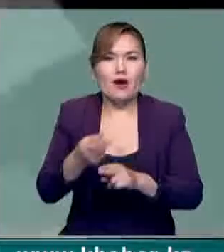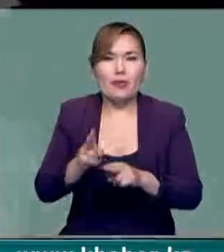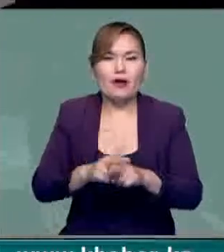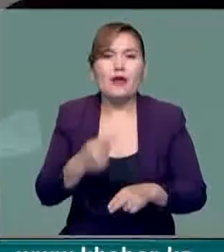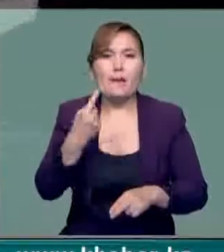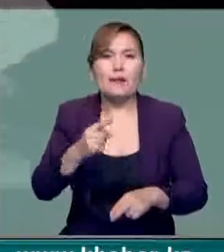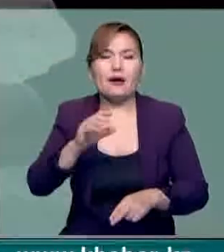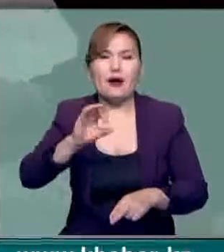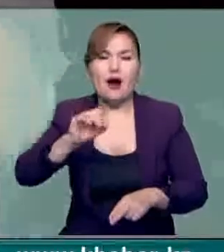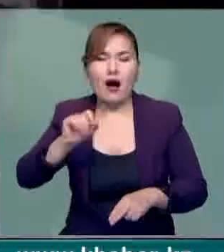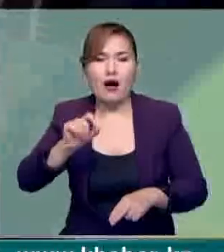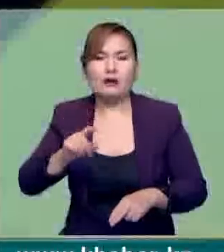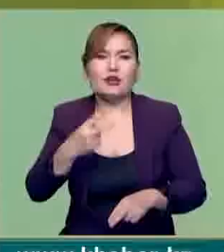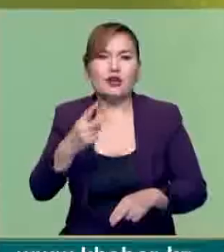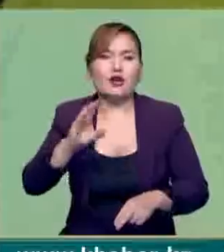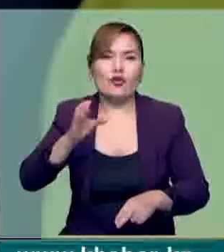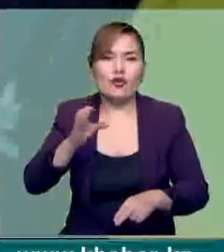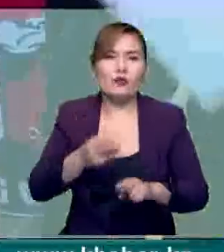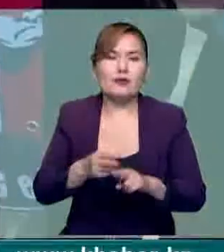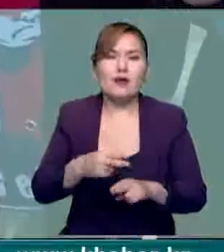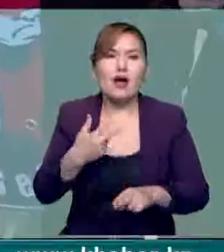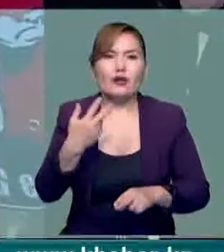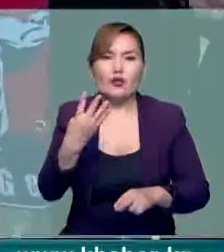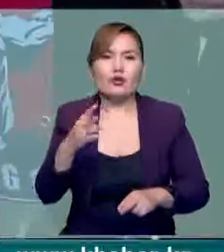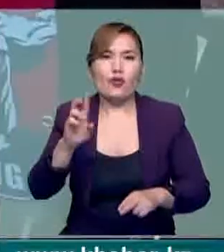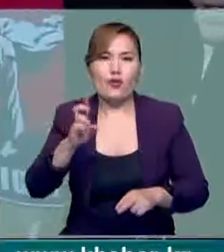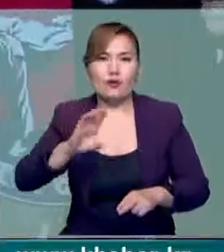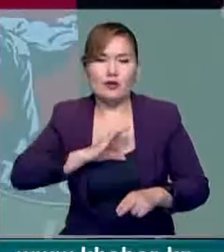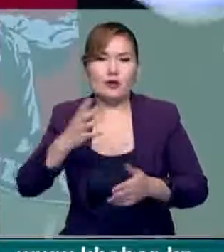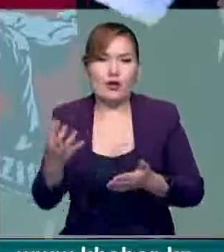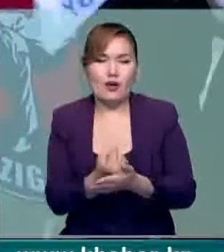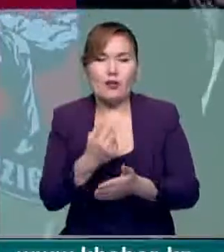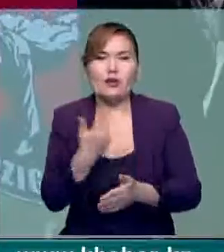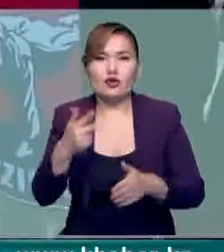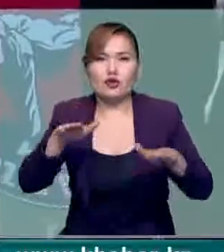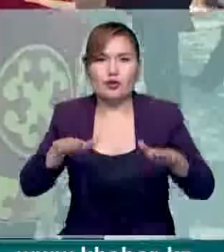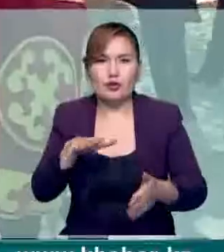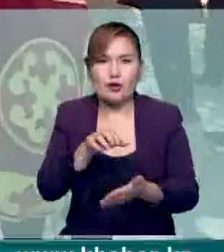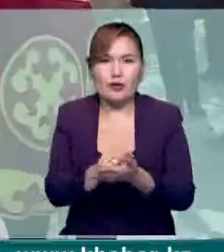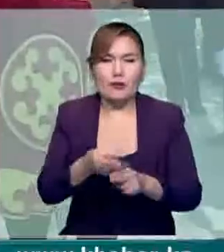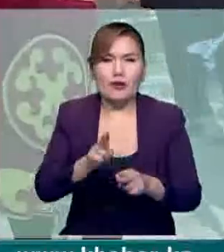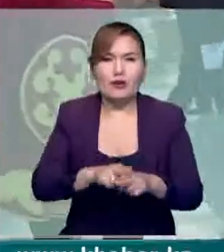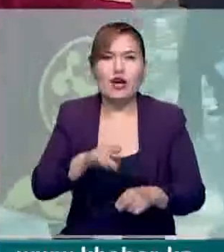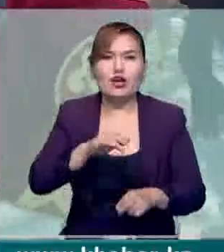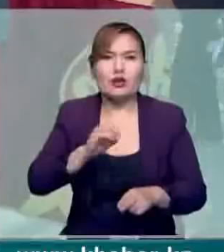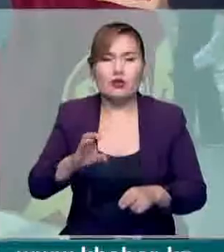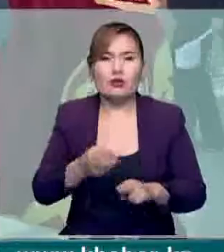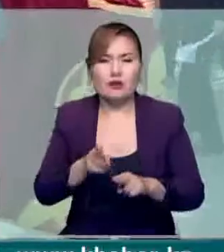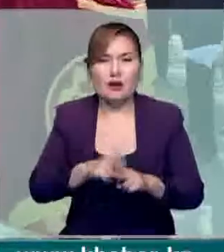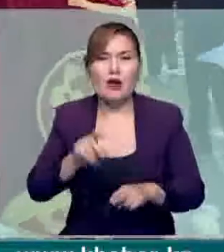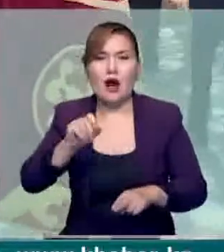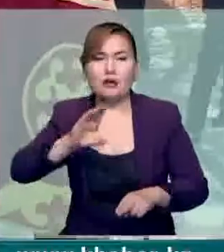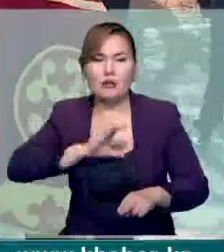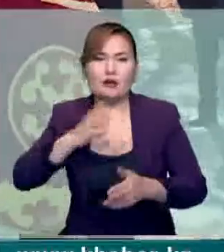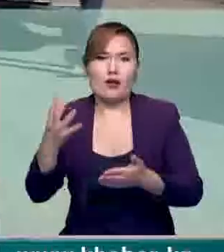2 күміш және 4 қола медаль еншілеп, командалық есепте 3-ші орын алды. Ал жекелеген сында Жандос Асқарбекұлы ғана жеңімпаз